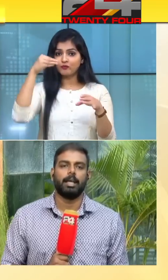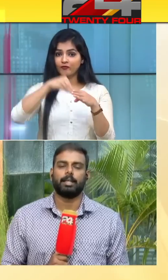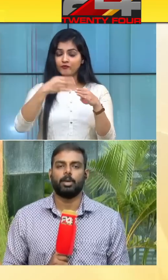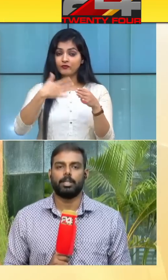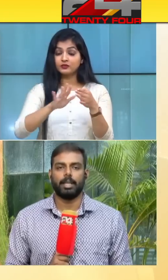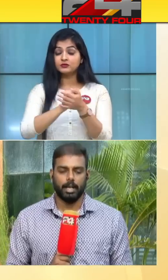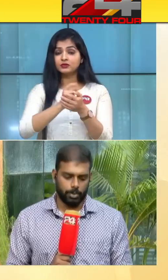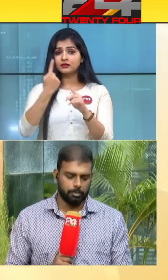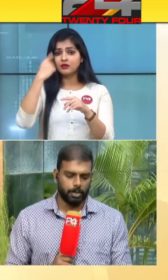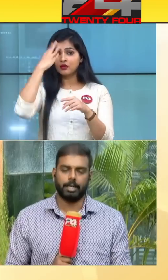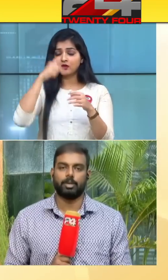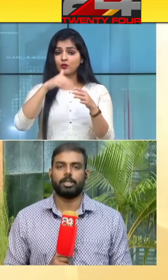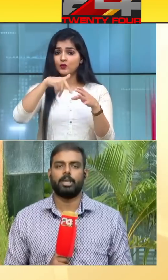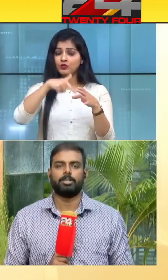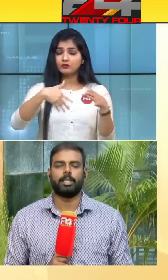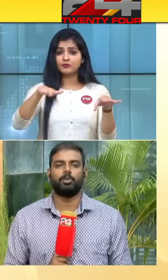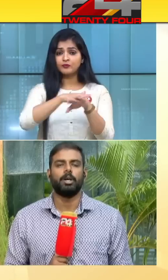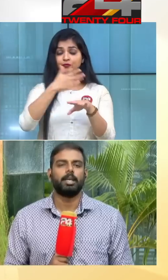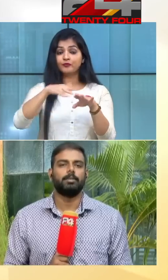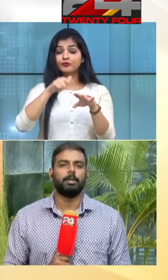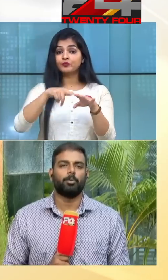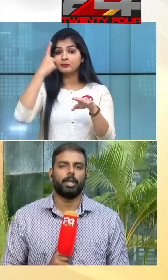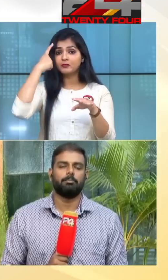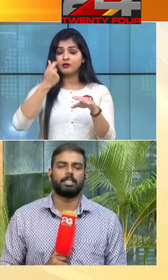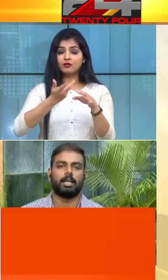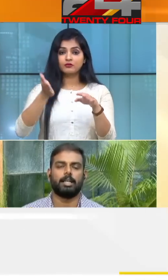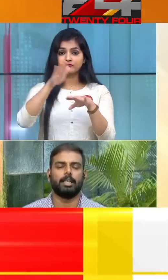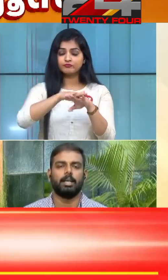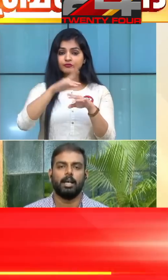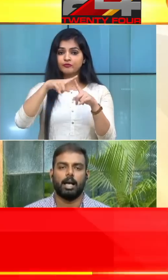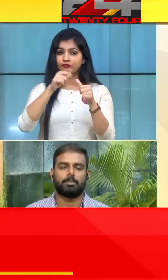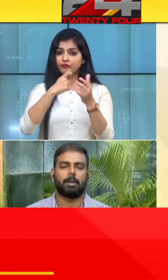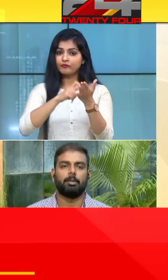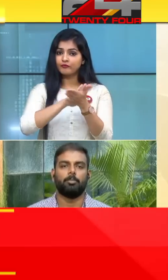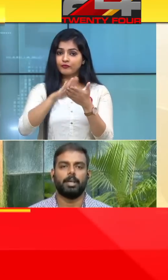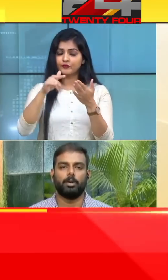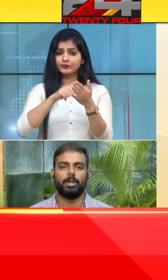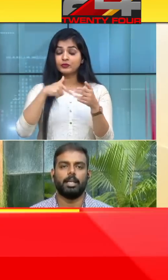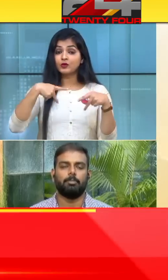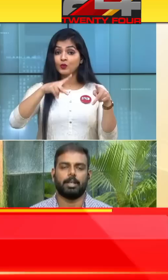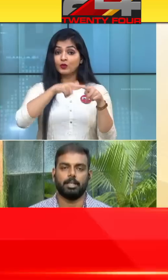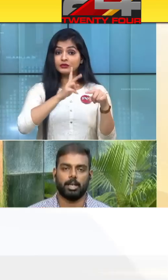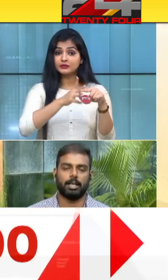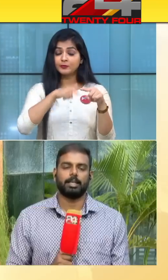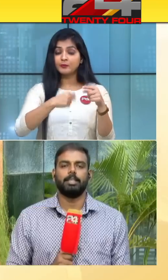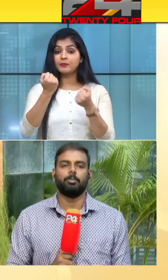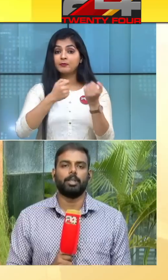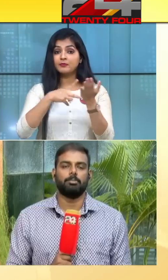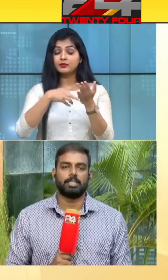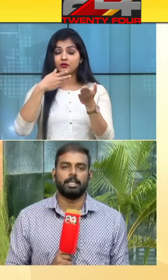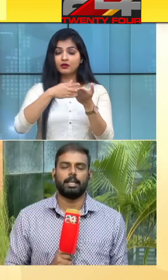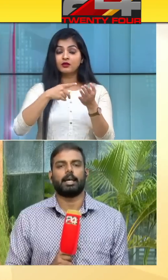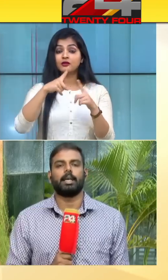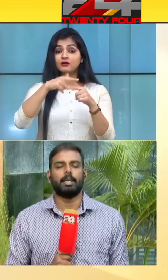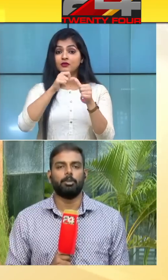ശേഷം രാത്രിയോടെ തന്നെ ആ കുഴി മൂടി ടാറ് ചെയ്യുകയും ചെയ്തിരുന്നു. ഇതുവഴി പോയ ബസ്സാണ് ഇന്ന് അല്പസമയം മുമ്പ് ഈ കുഴിയിൽ അകപ്പെട്ടത്. ടാറ് ഇടിഞ്ഞു